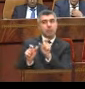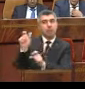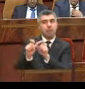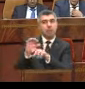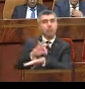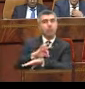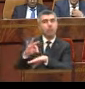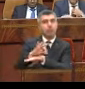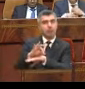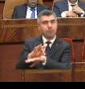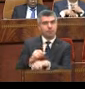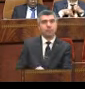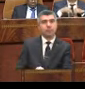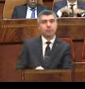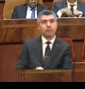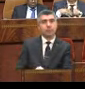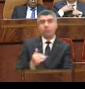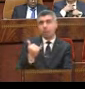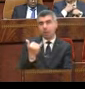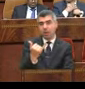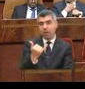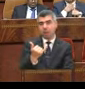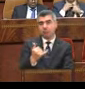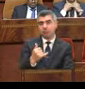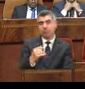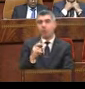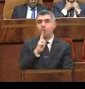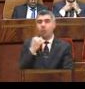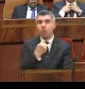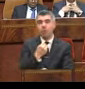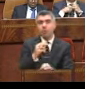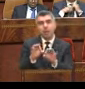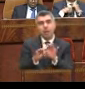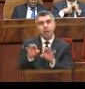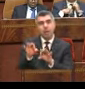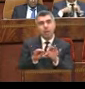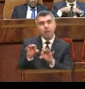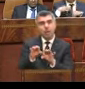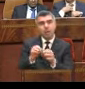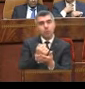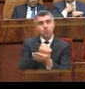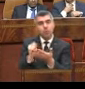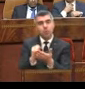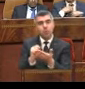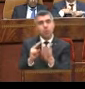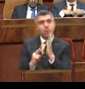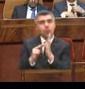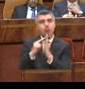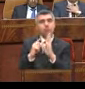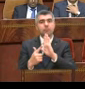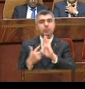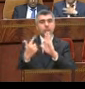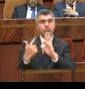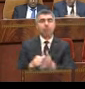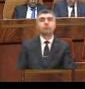الموظفين، خصوصا أمام اتخاذ الحكومة بعض الإجراءات من ضمنها حذف السلم رقم 7. كما أننا